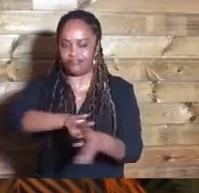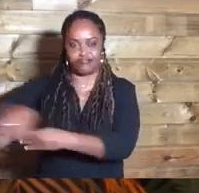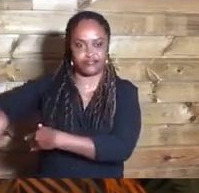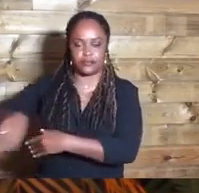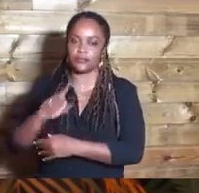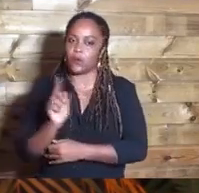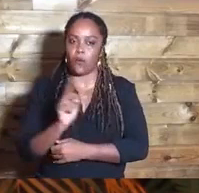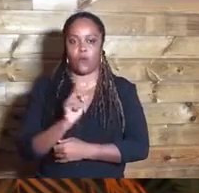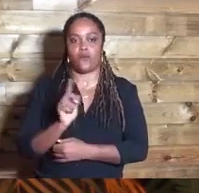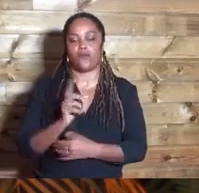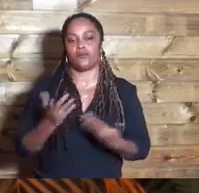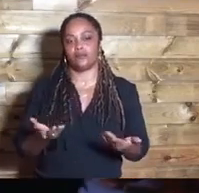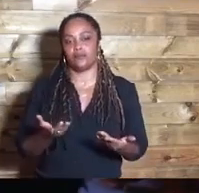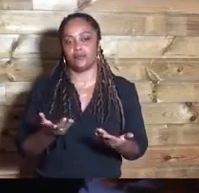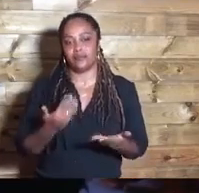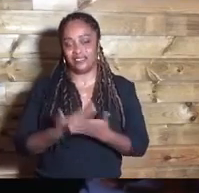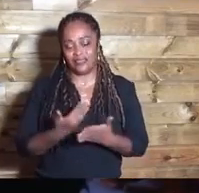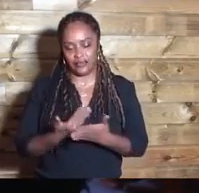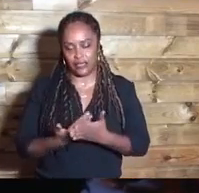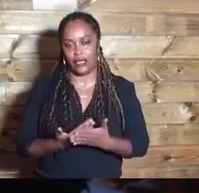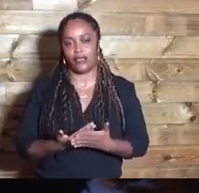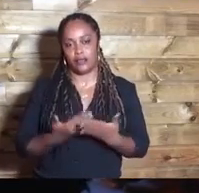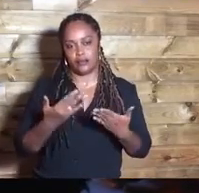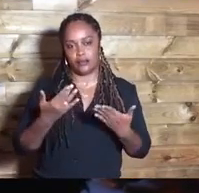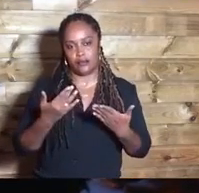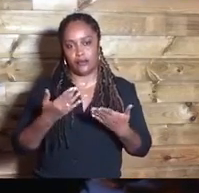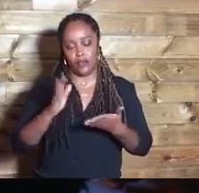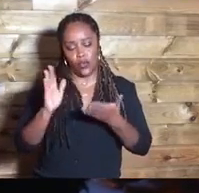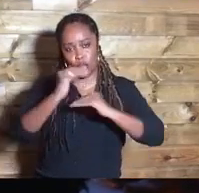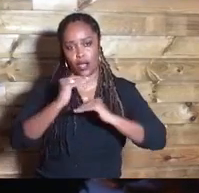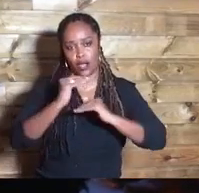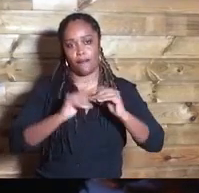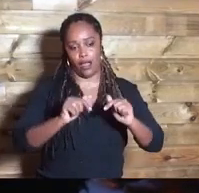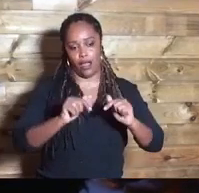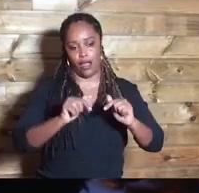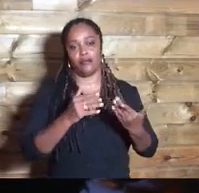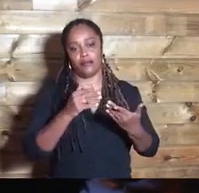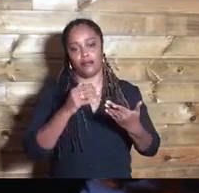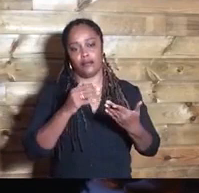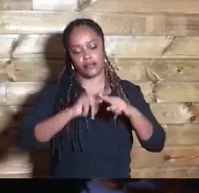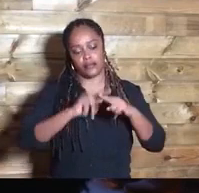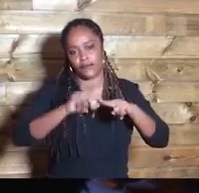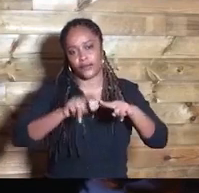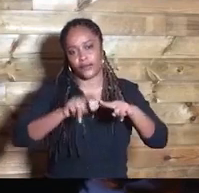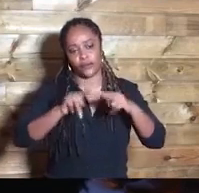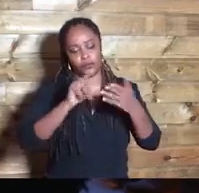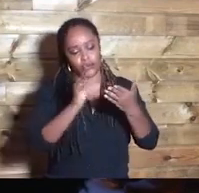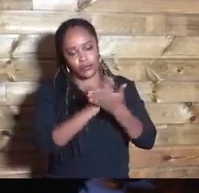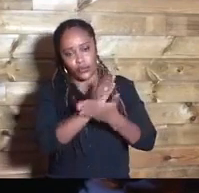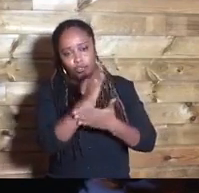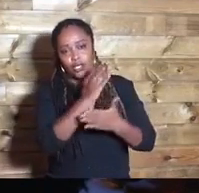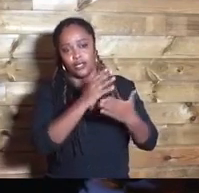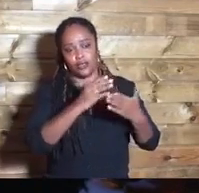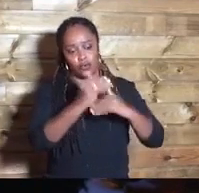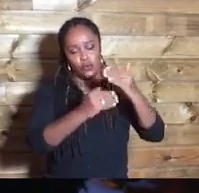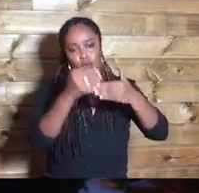ça aussi nous qu'on espère. C'est ça nous avons commencé à faire. Notre programme est bâti à partir des travaux des cadences, aussi là nous qu'a imaginer, nous qu'a construire un